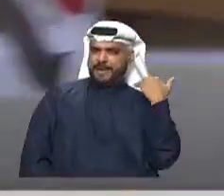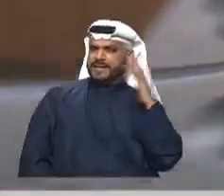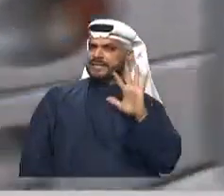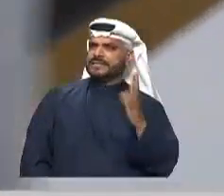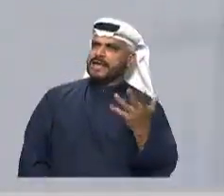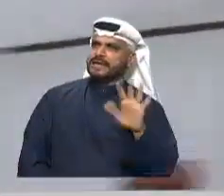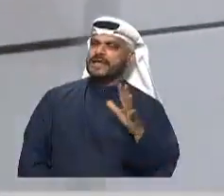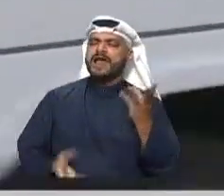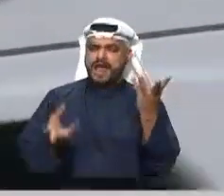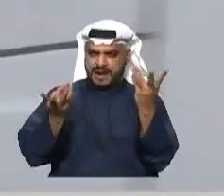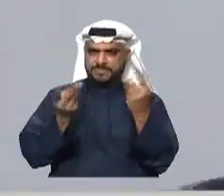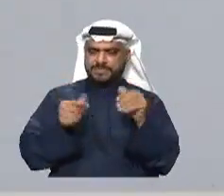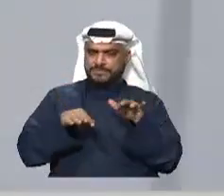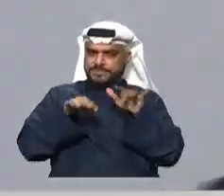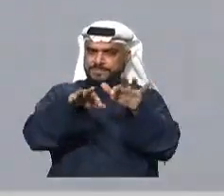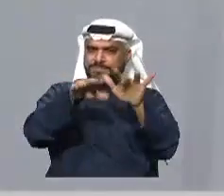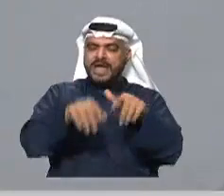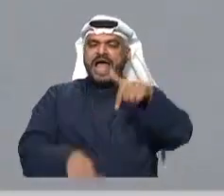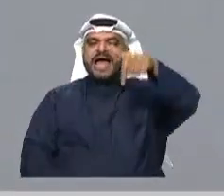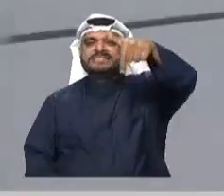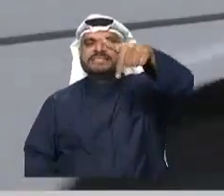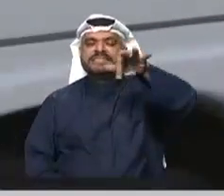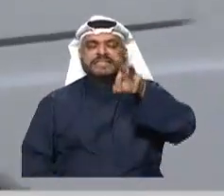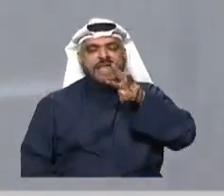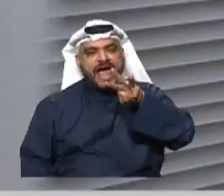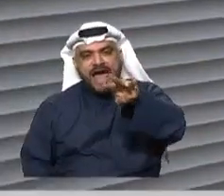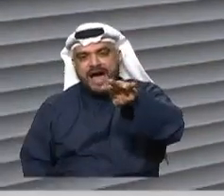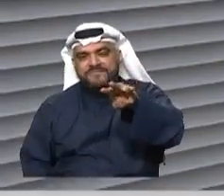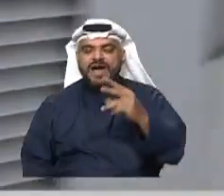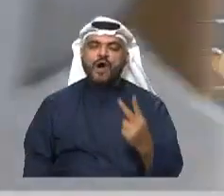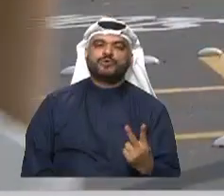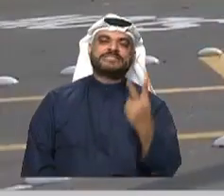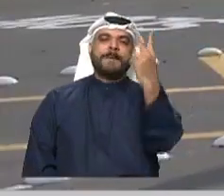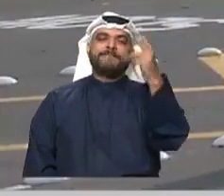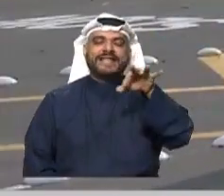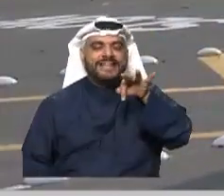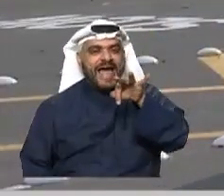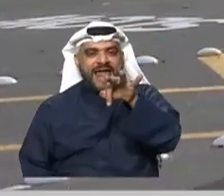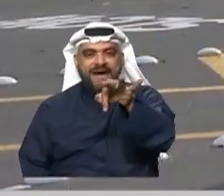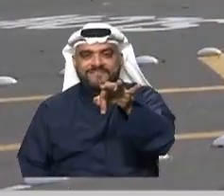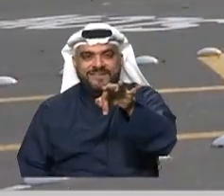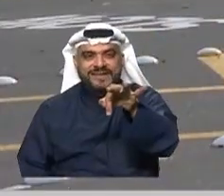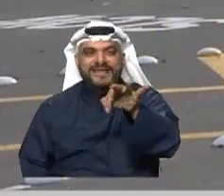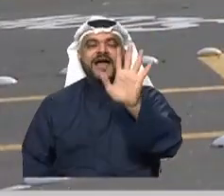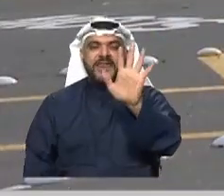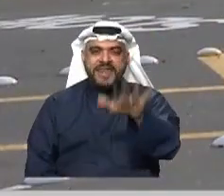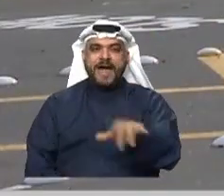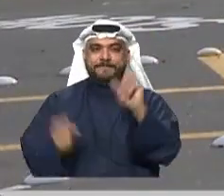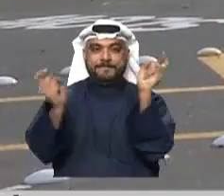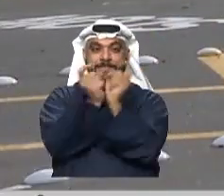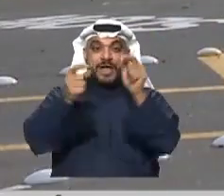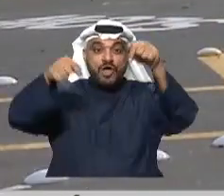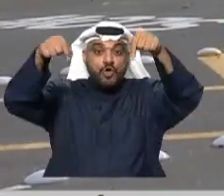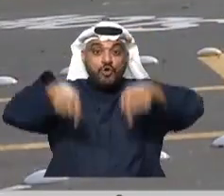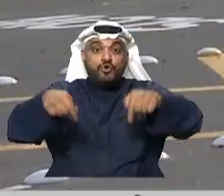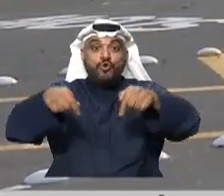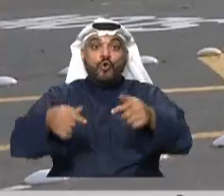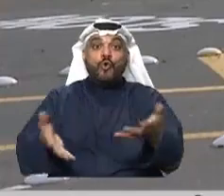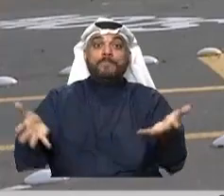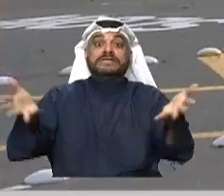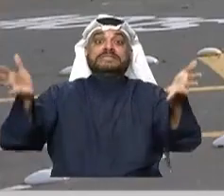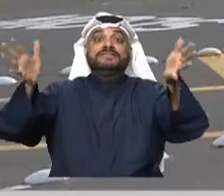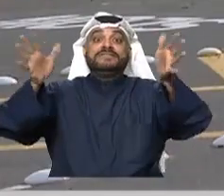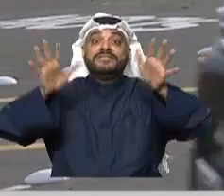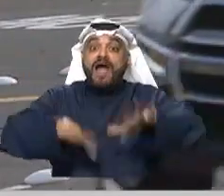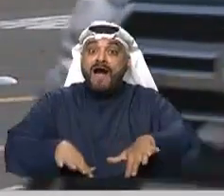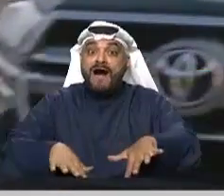طبعا عدد لا يتجاوز 6000 أو 7000 على حسب الأيام ونوعية المباراة وحسب الحضور الجماهيري